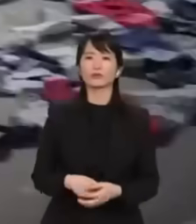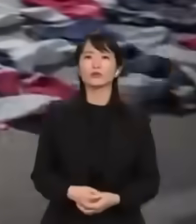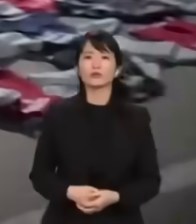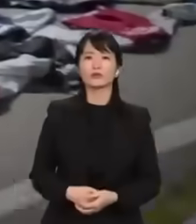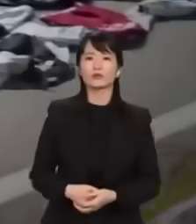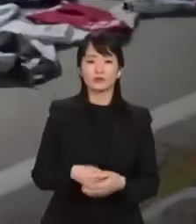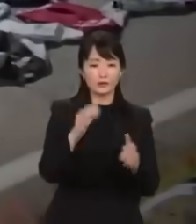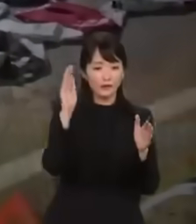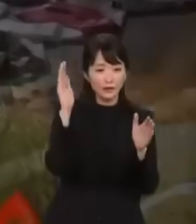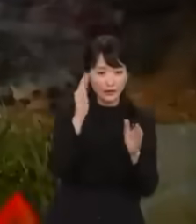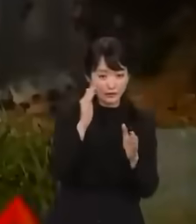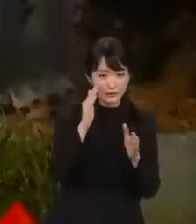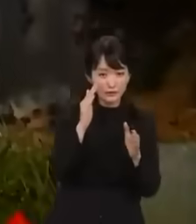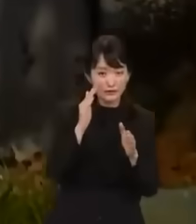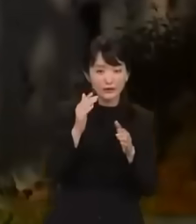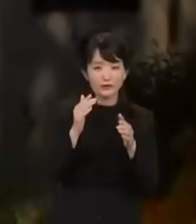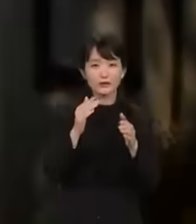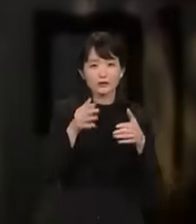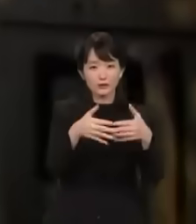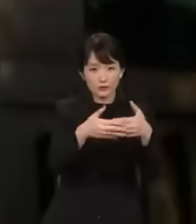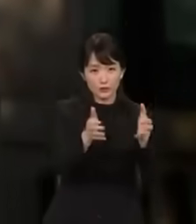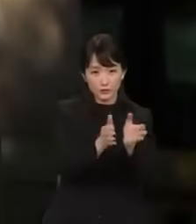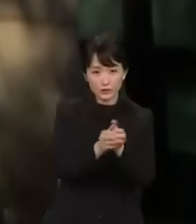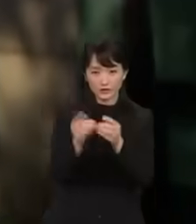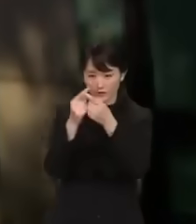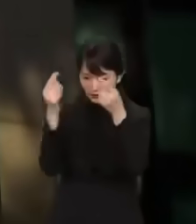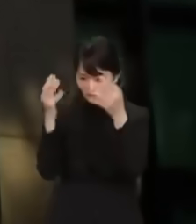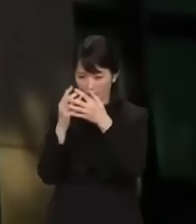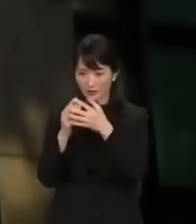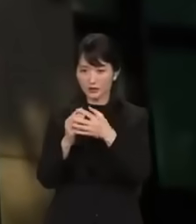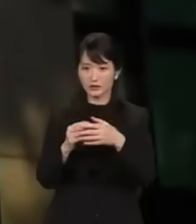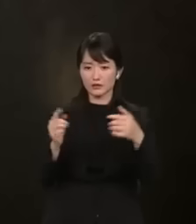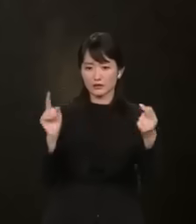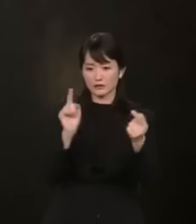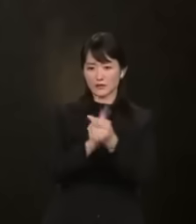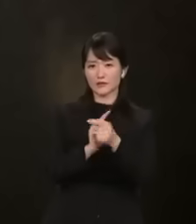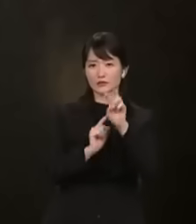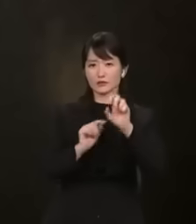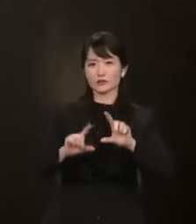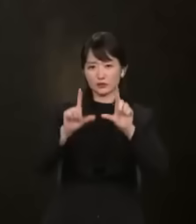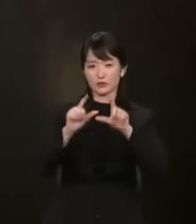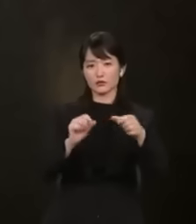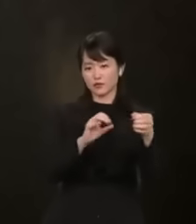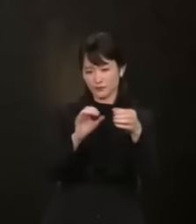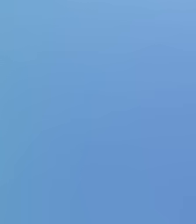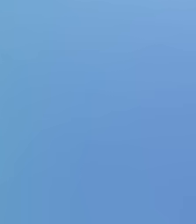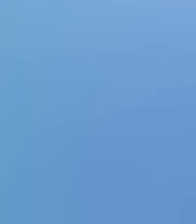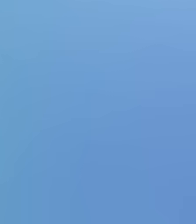오는 25일 만나 이 문제를 논의하기로 했습니다. JTBC 이한주입니다.